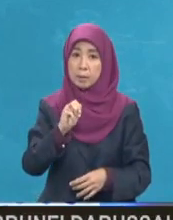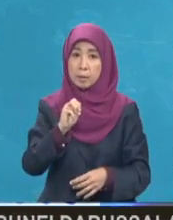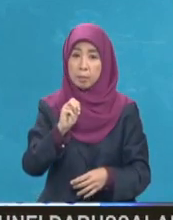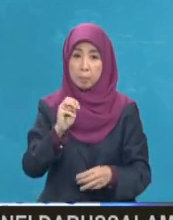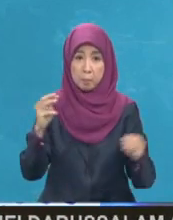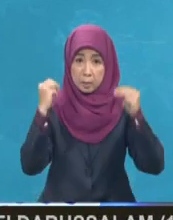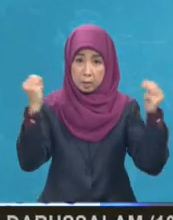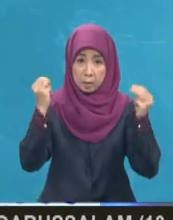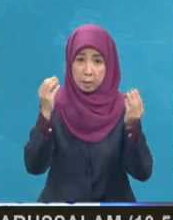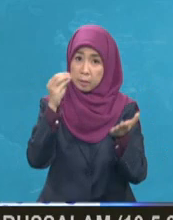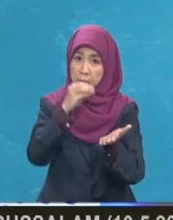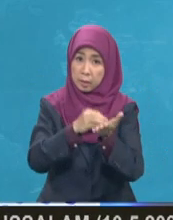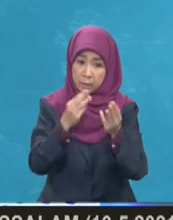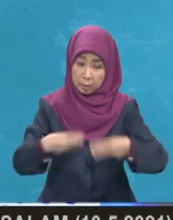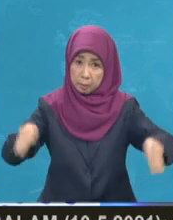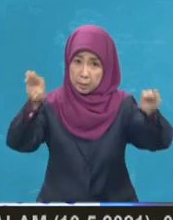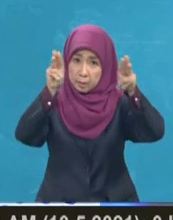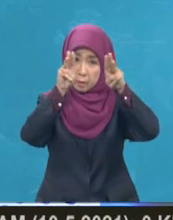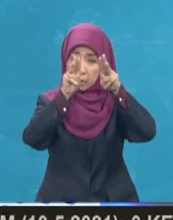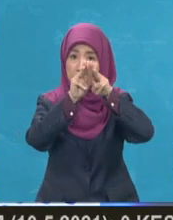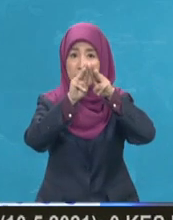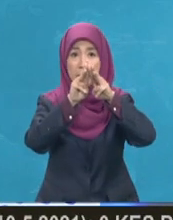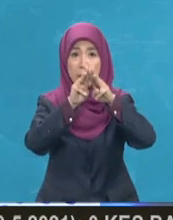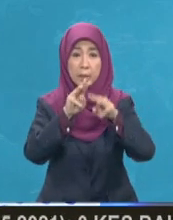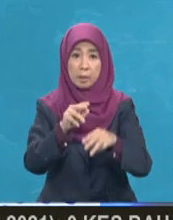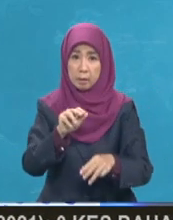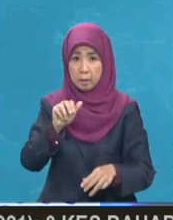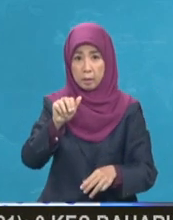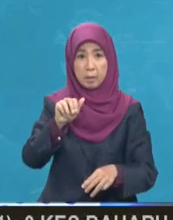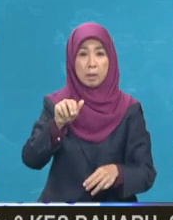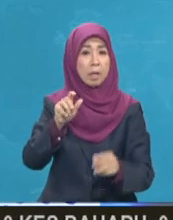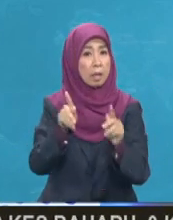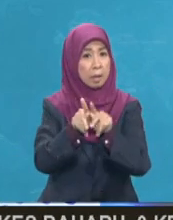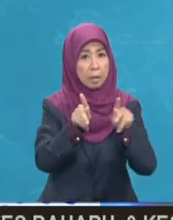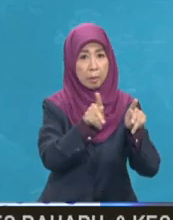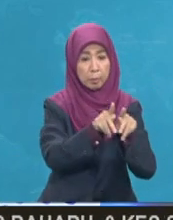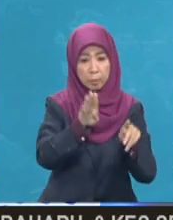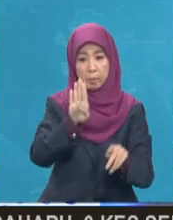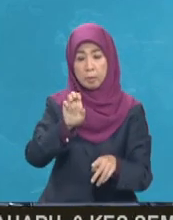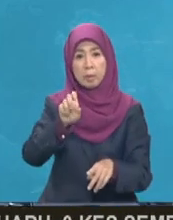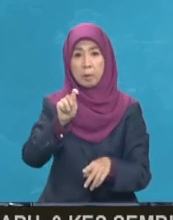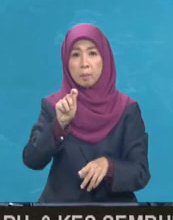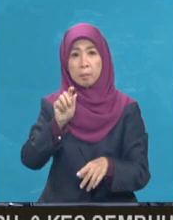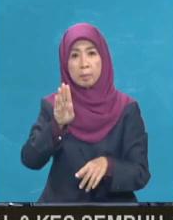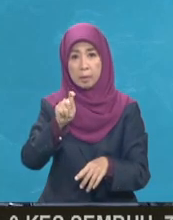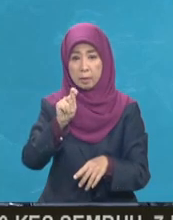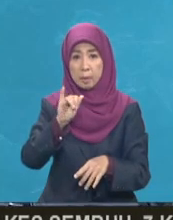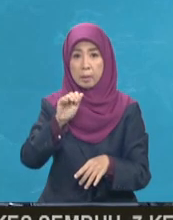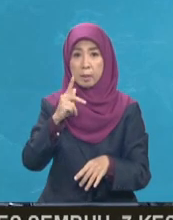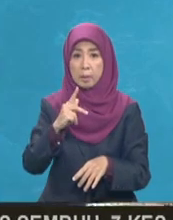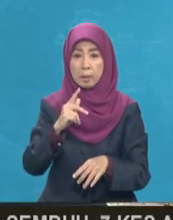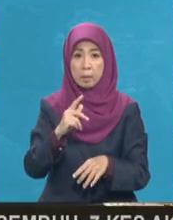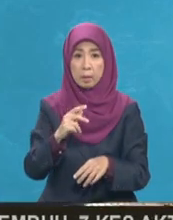majelis berlangsung di masjid Juli Raja istri penyiaran anak damai di kampung beban tingkilan as a